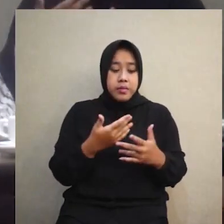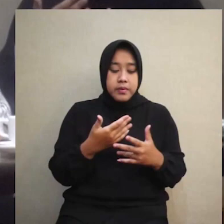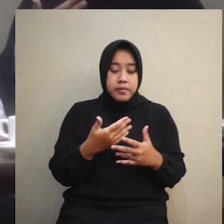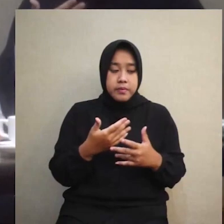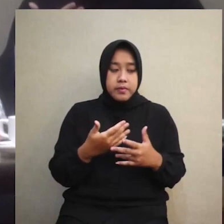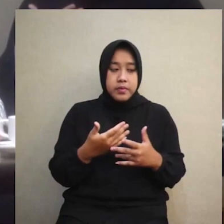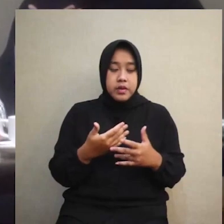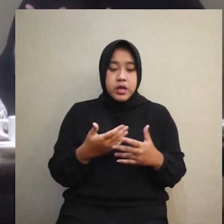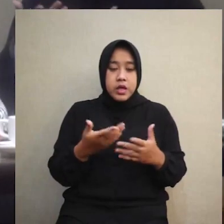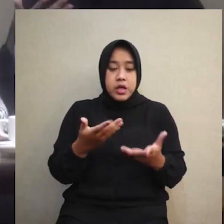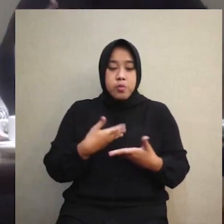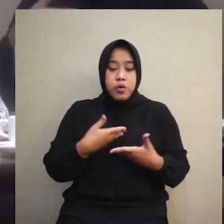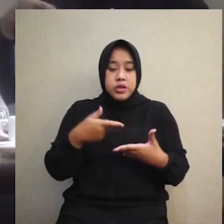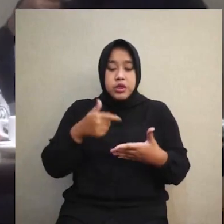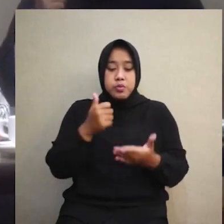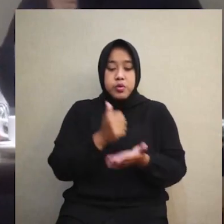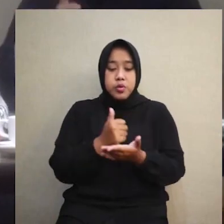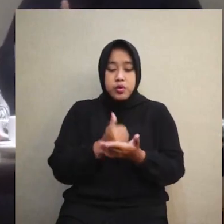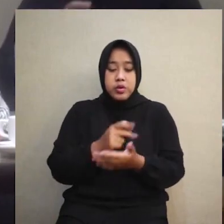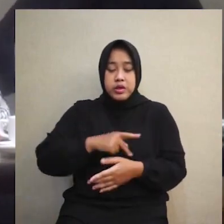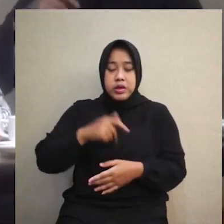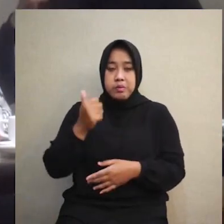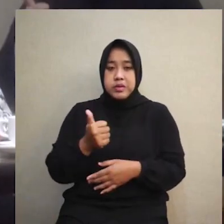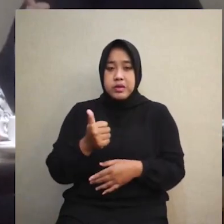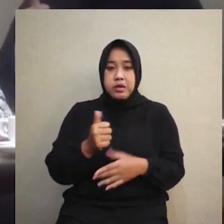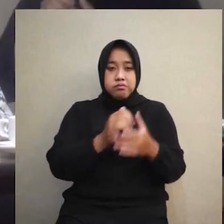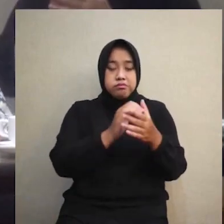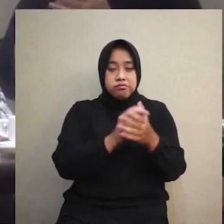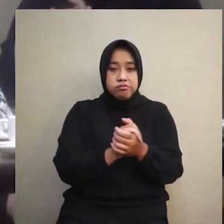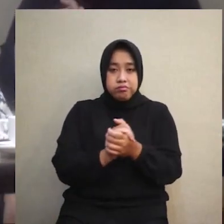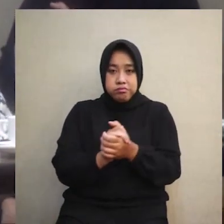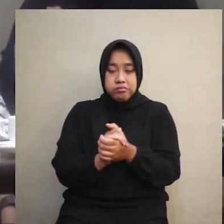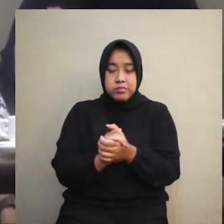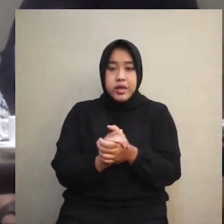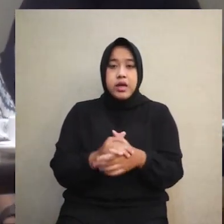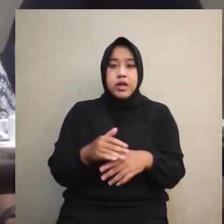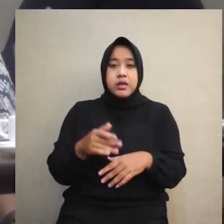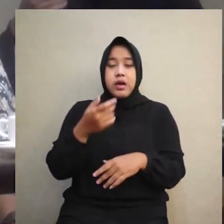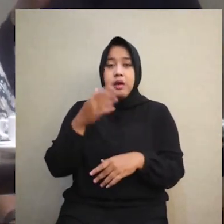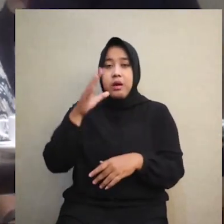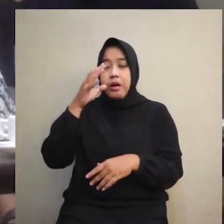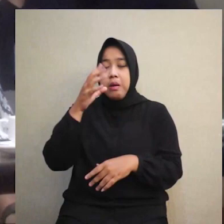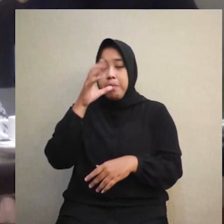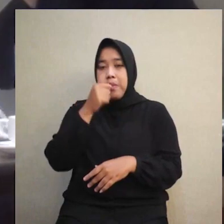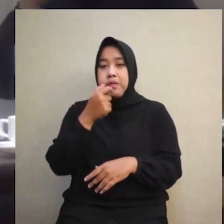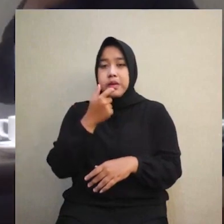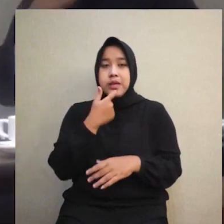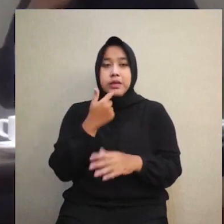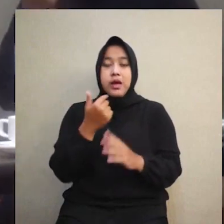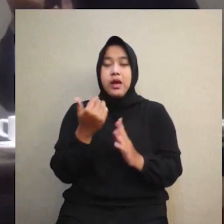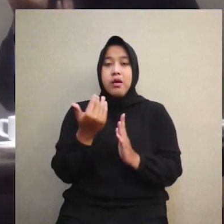kekuasaan itu adalah ketika kita bisa berkenalan dan akrab dengan yang ngetik regulasi